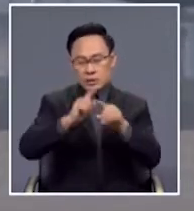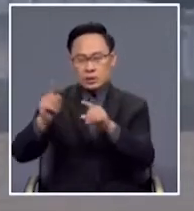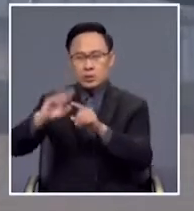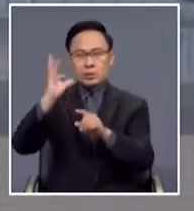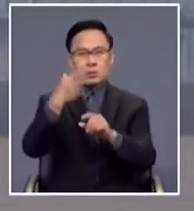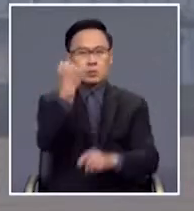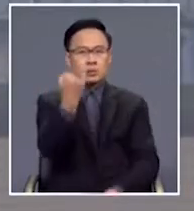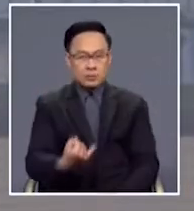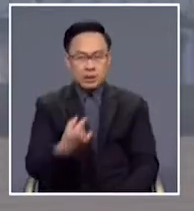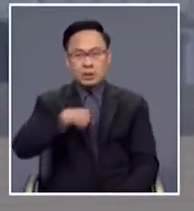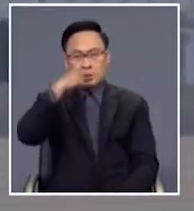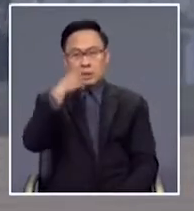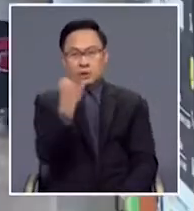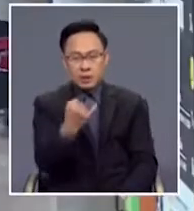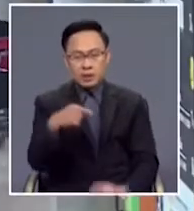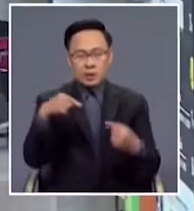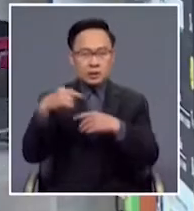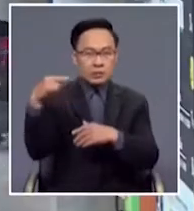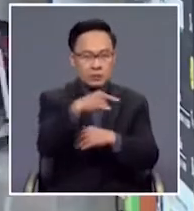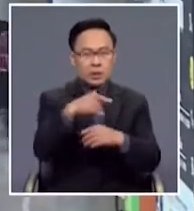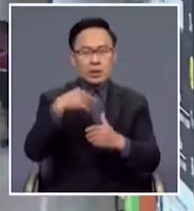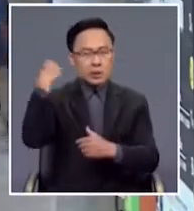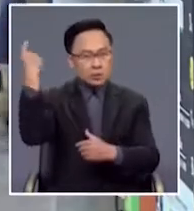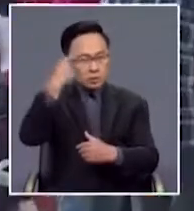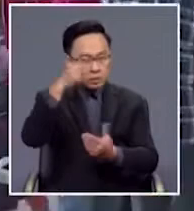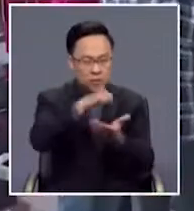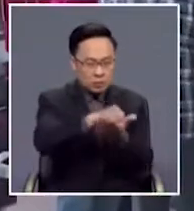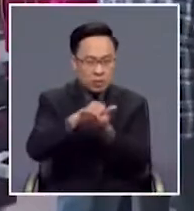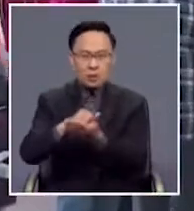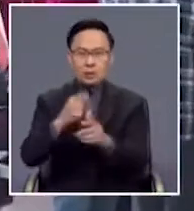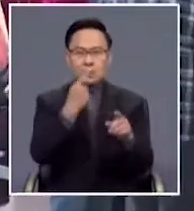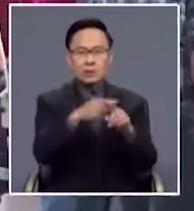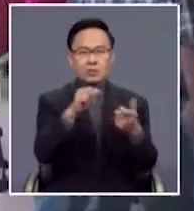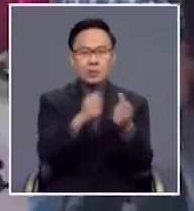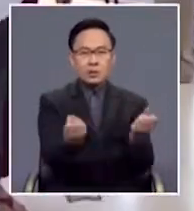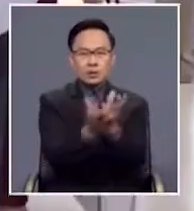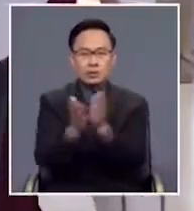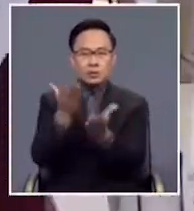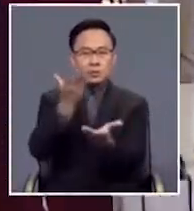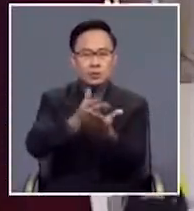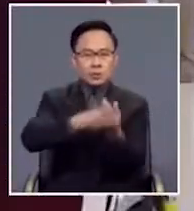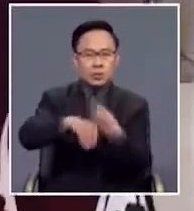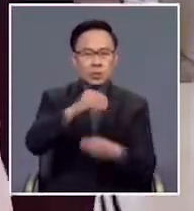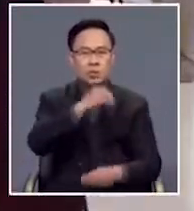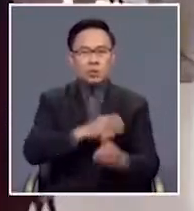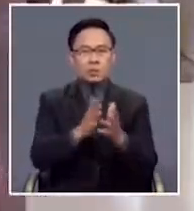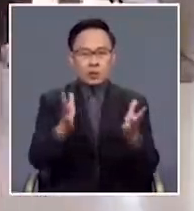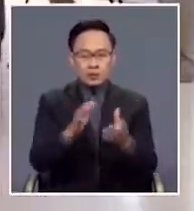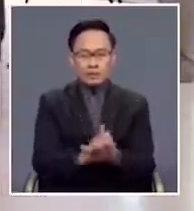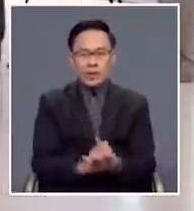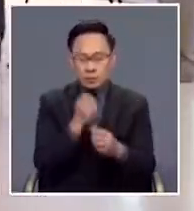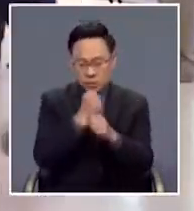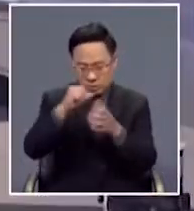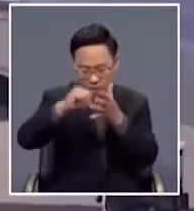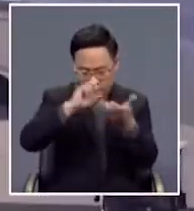ทั้งภาคอุตสาหกรรมการบินและอุตสาหกรรมการท่องเที่ยวและบริการที่มีมูลค่ามหาศาลภายหลังการเอาจริงเอาจังใน